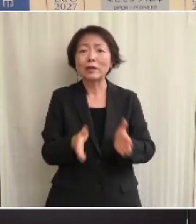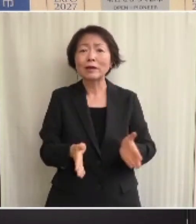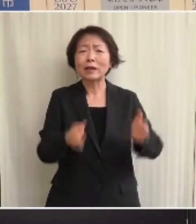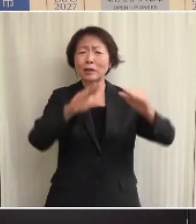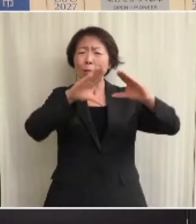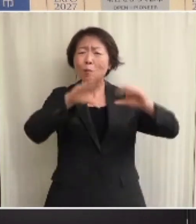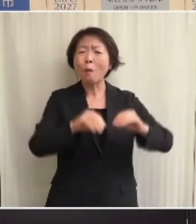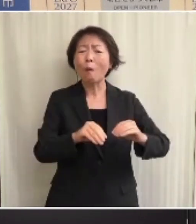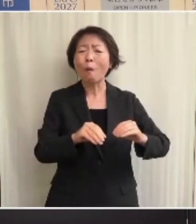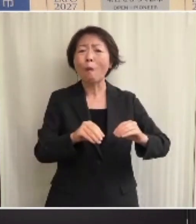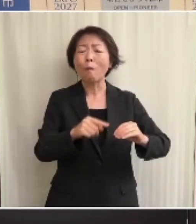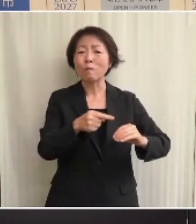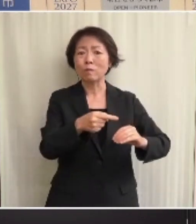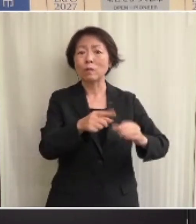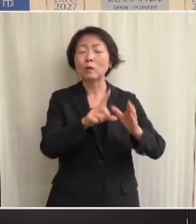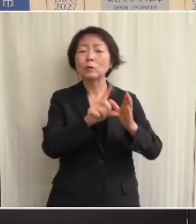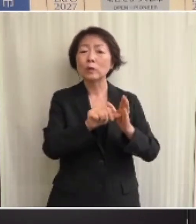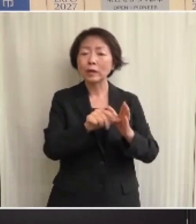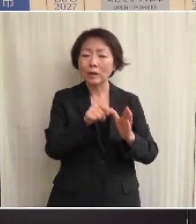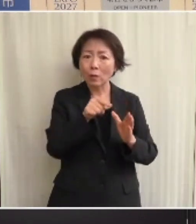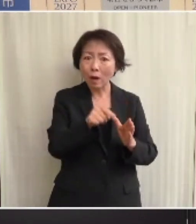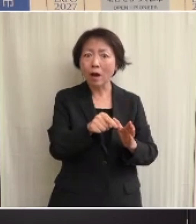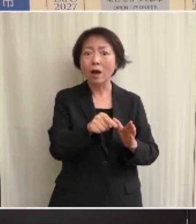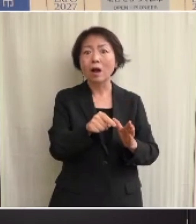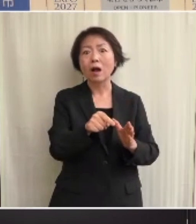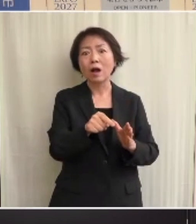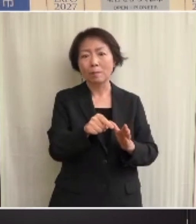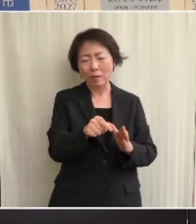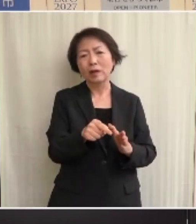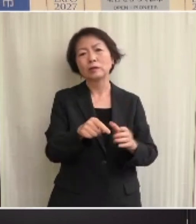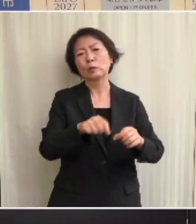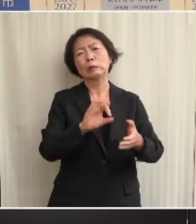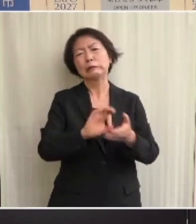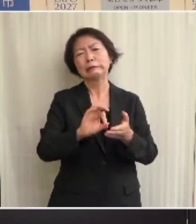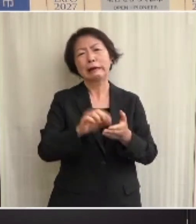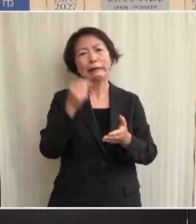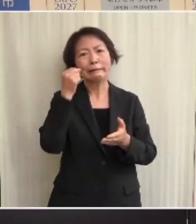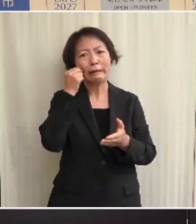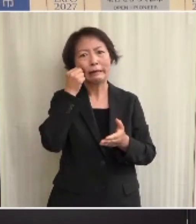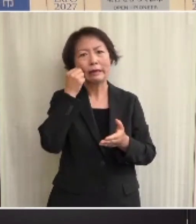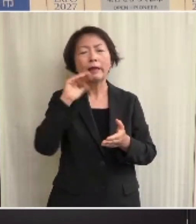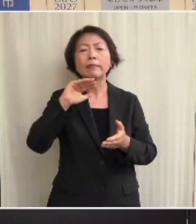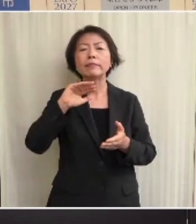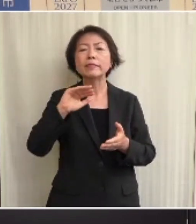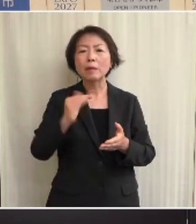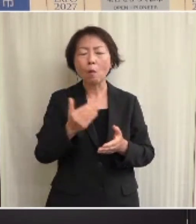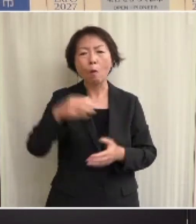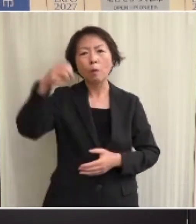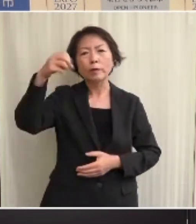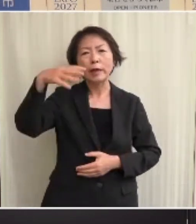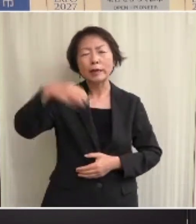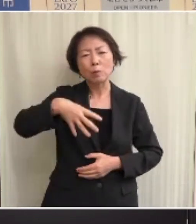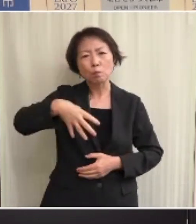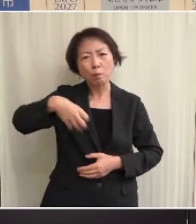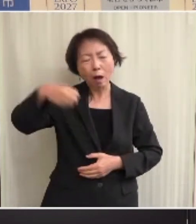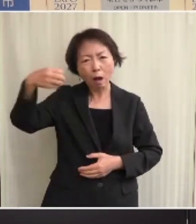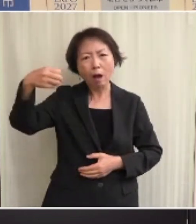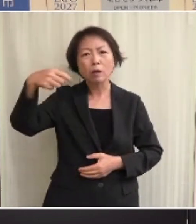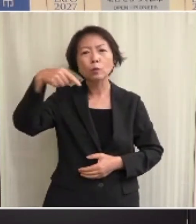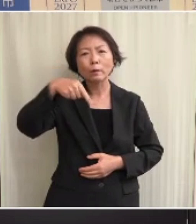破壊されてしまった場合、それはご指摘のような状況になりますけども、多くの場合こう停電とか建物自